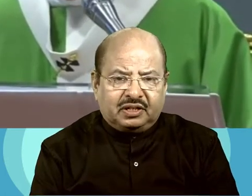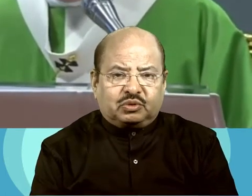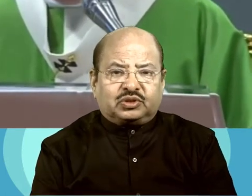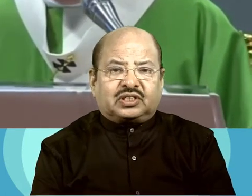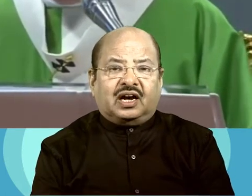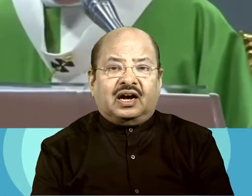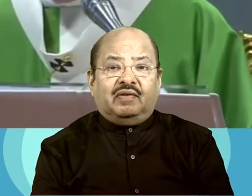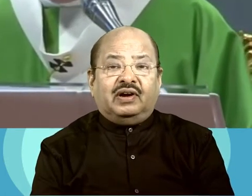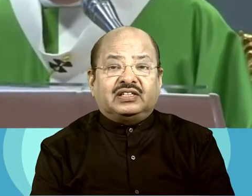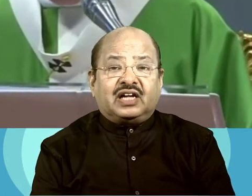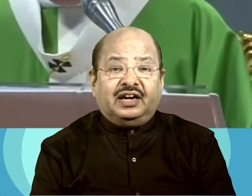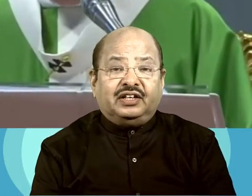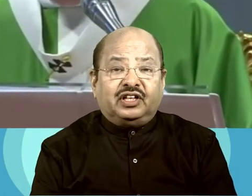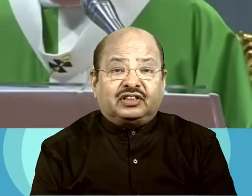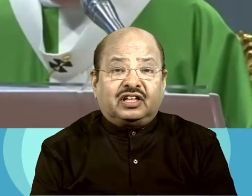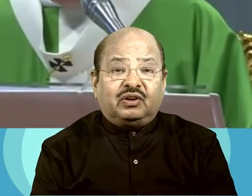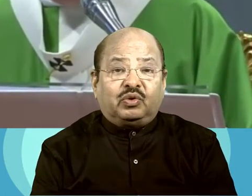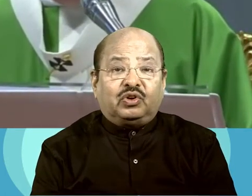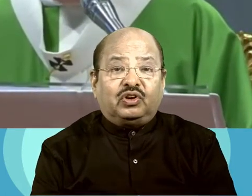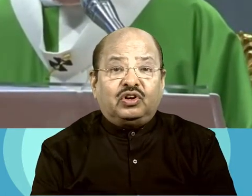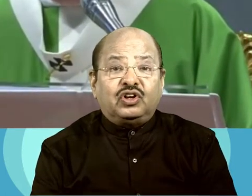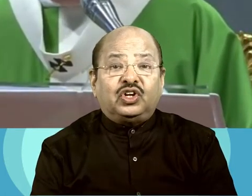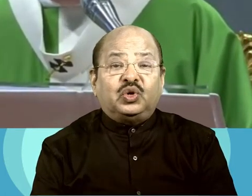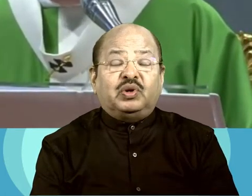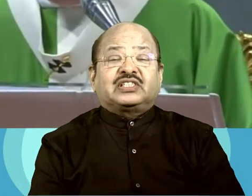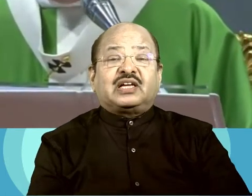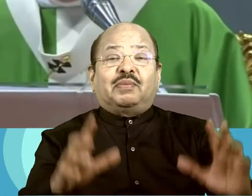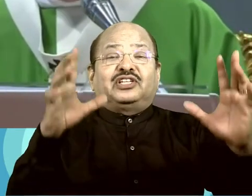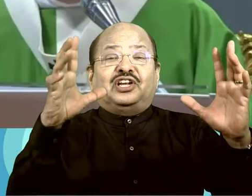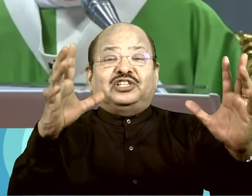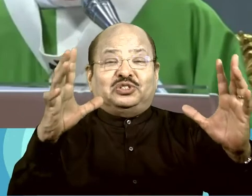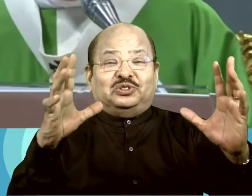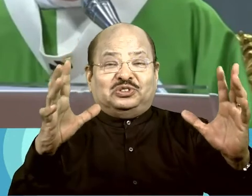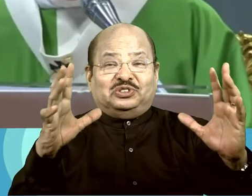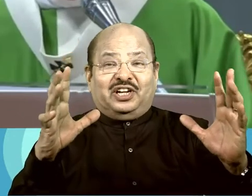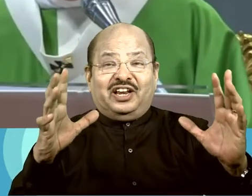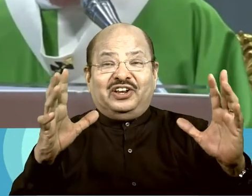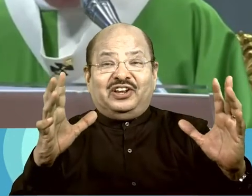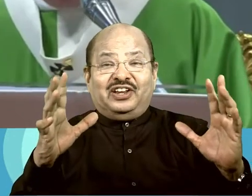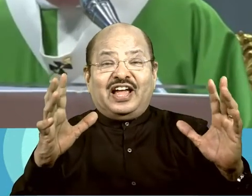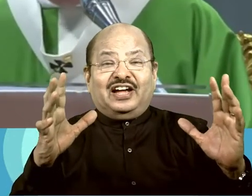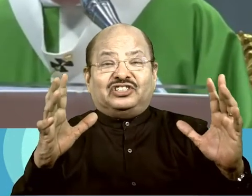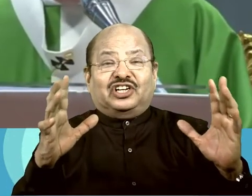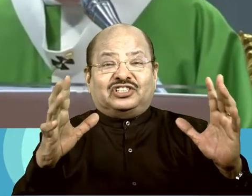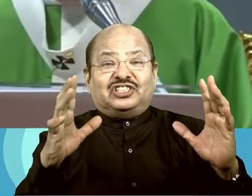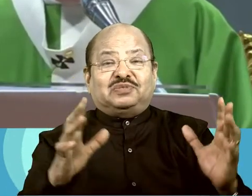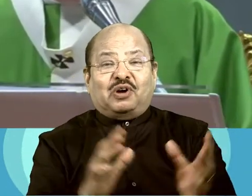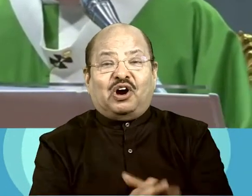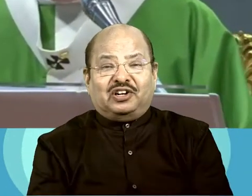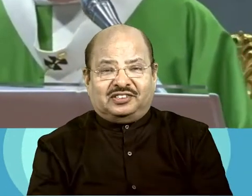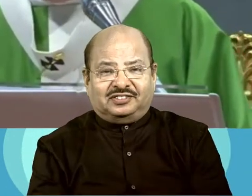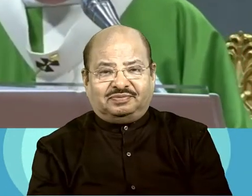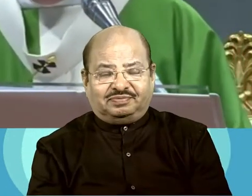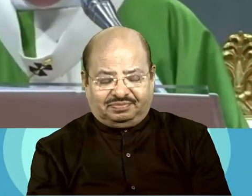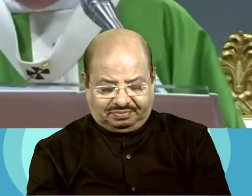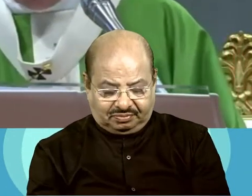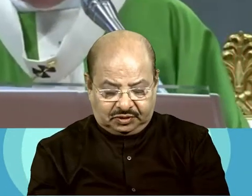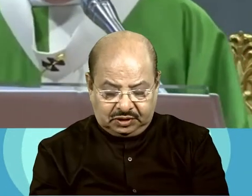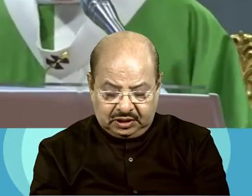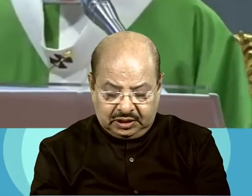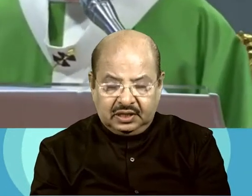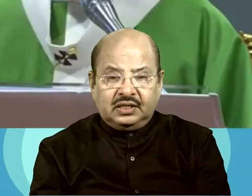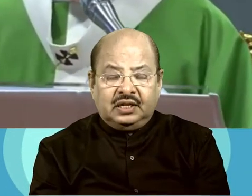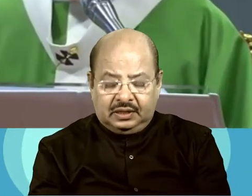2:4-11. പന്തക്കോസ്ത അവളുടെ സാന്നിധ്യത്തിൽ ഒരു യുവസഭ ജനിച്ചു. യങ് ചർച്ച് ഈസ് ബോൺ.